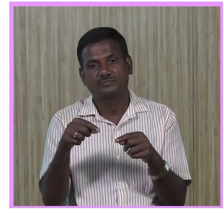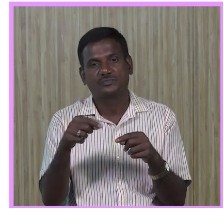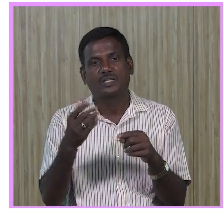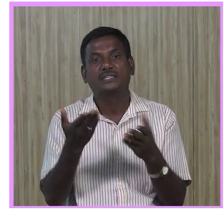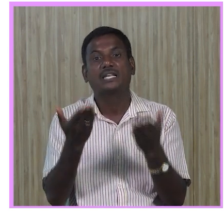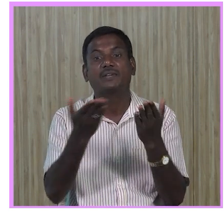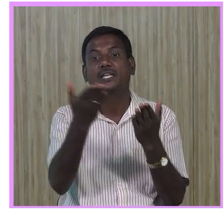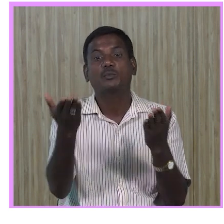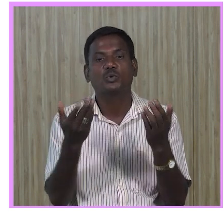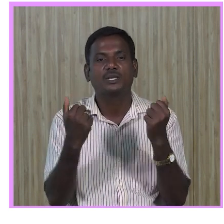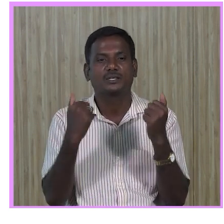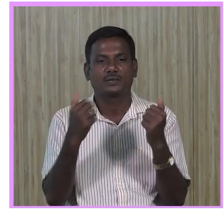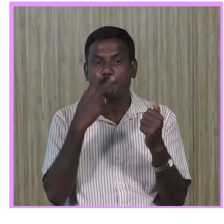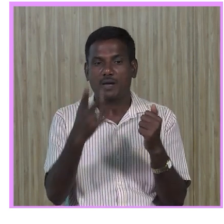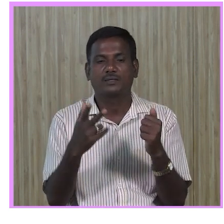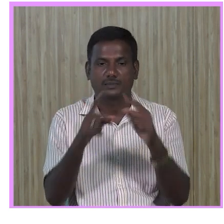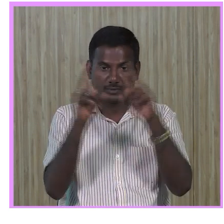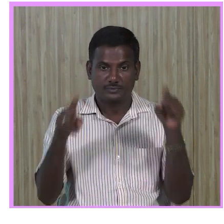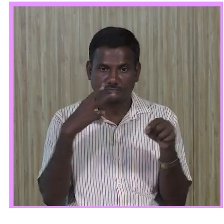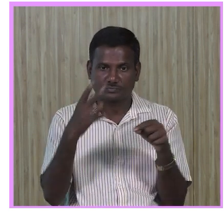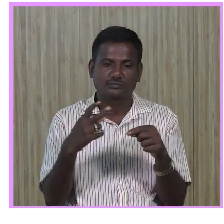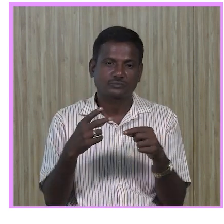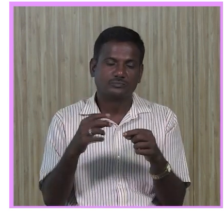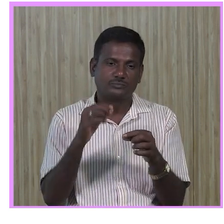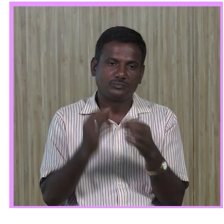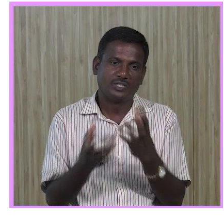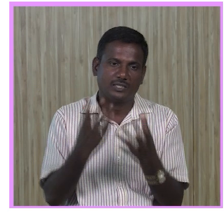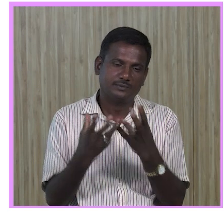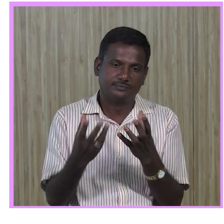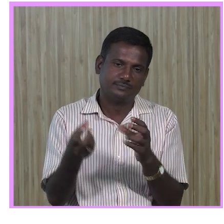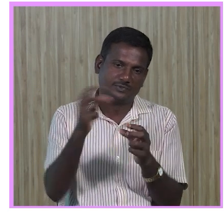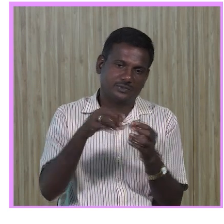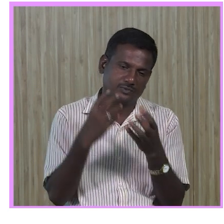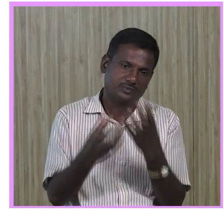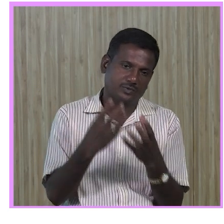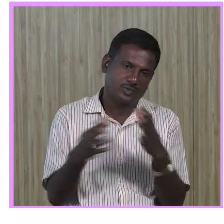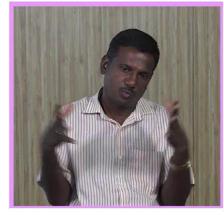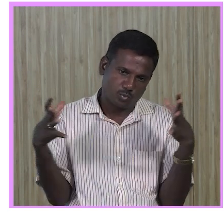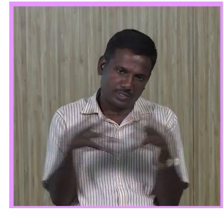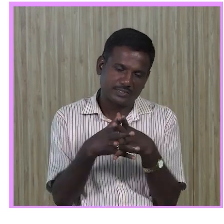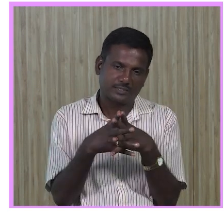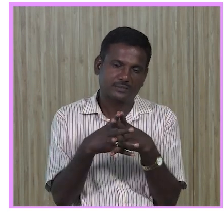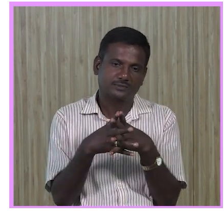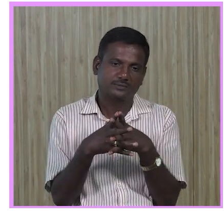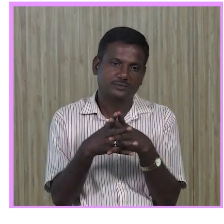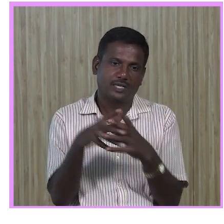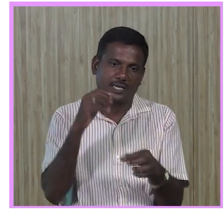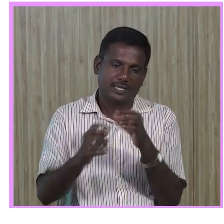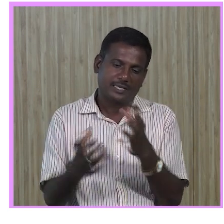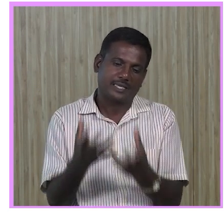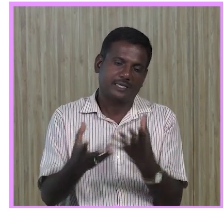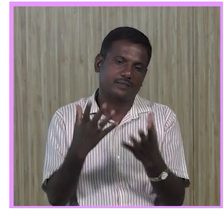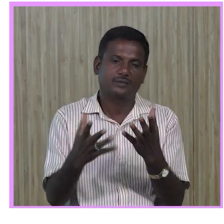திரவ இயக்கு பொருட்களில் எரிபொருளும் ஆக்சிகரணியும் எரியூட்டும் அறையில் ஒன்றாக சேர்க்கப்பட்டு